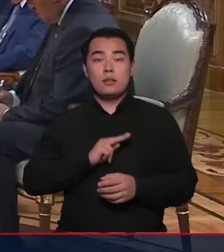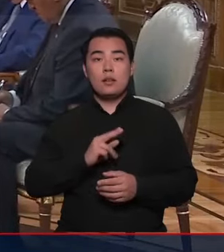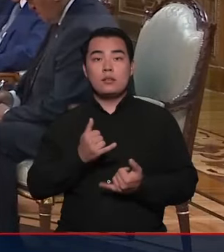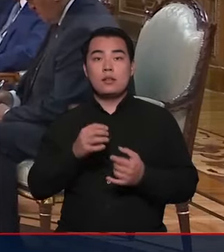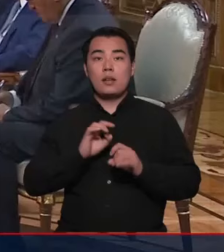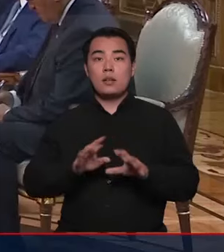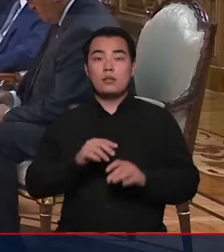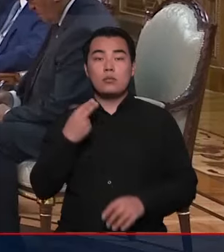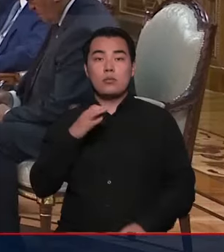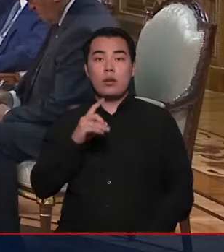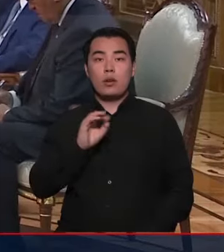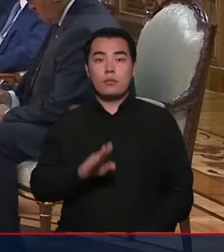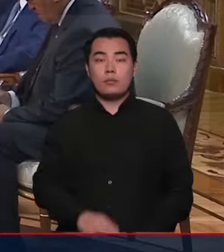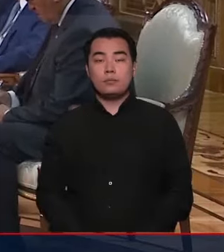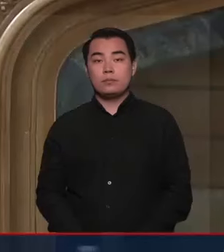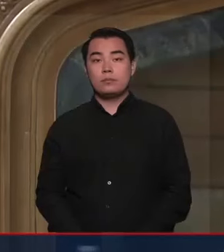Токаев.